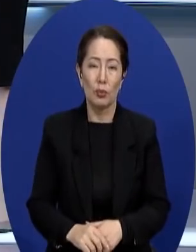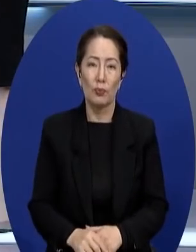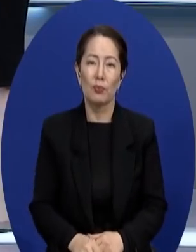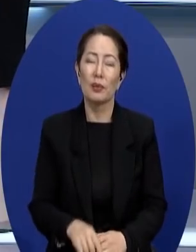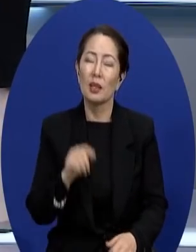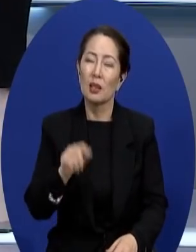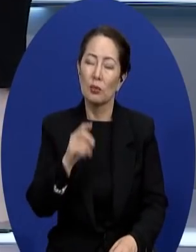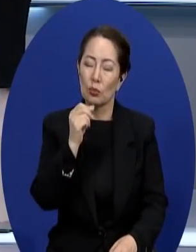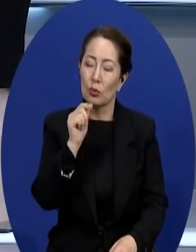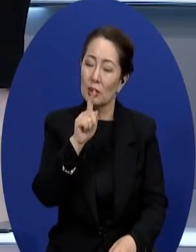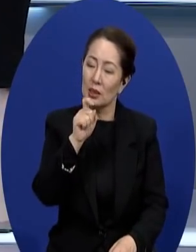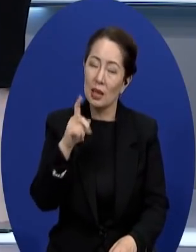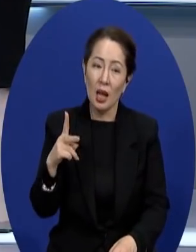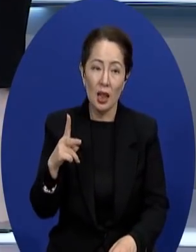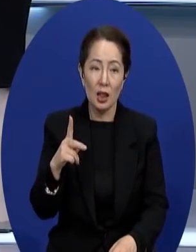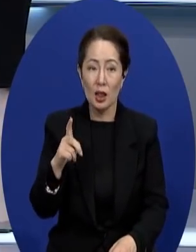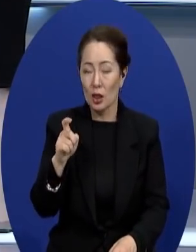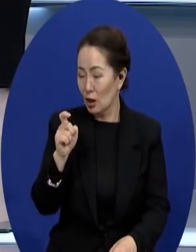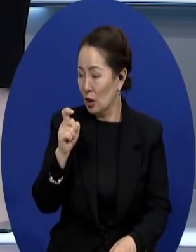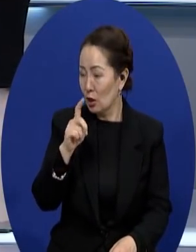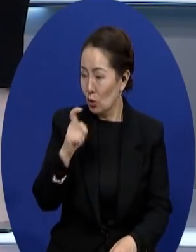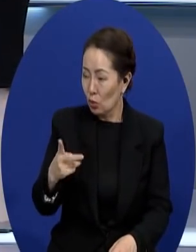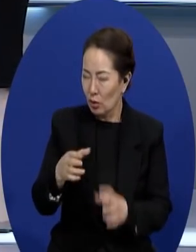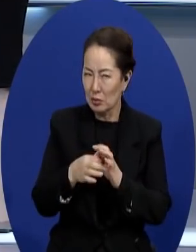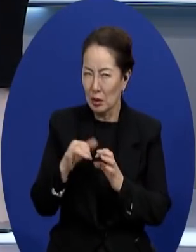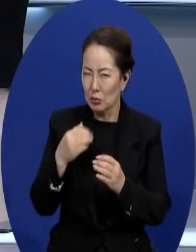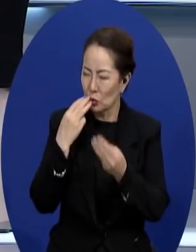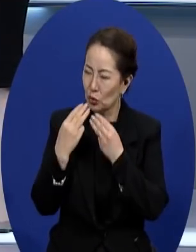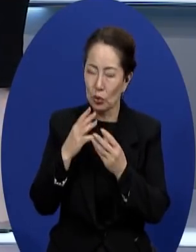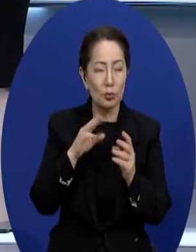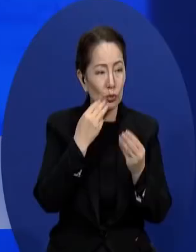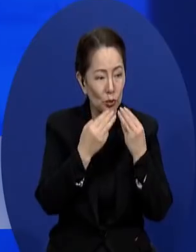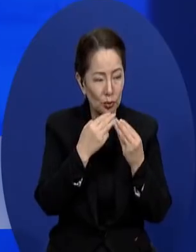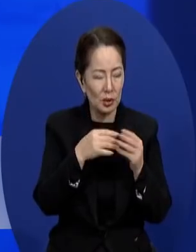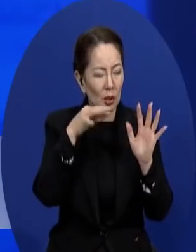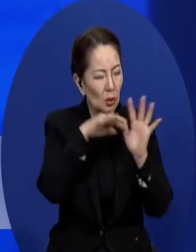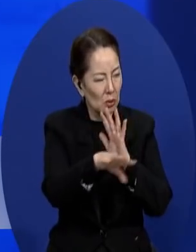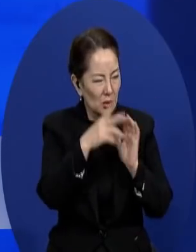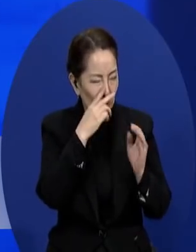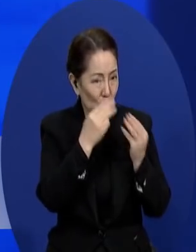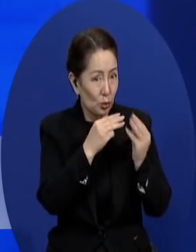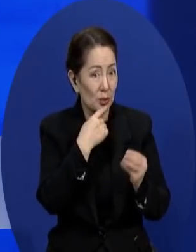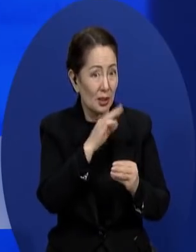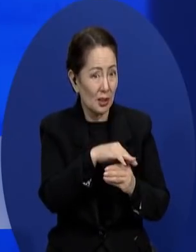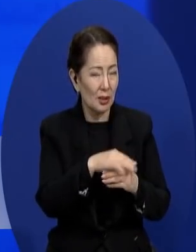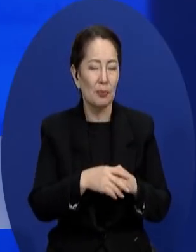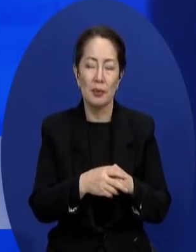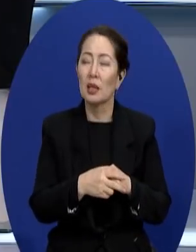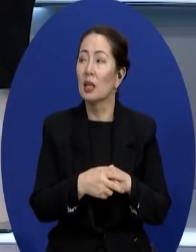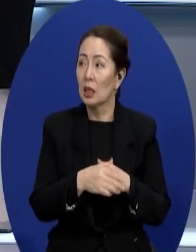За тэгэхээр зээлийн хүүгийн стратегийн тухайд бол зарим талын байр суурь бас шүүмжилттэй байна. Ялангуяа хөртөмжийн тухайд бол шүүмжилттэй хандаж байна. Тэгэхээр яг хаа тийм